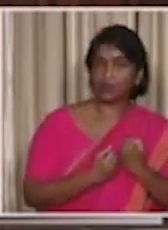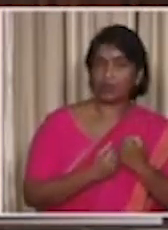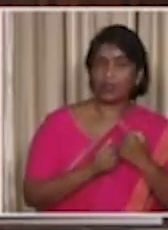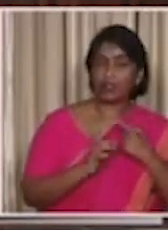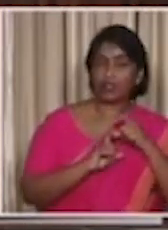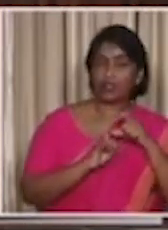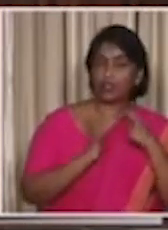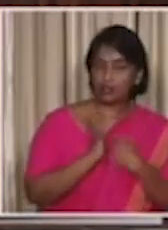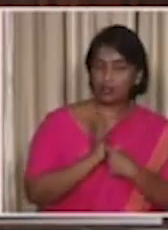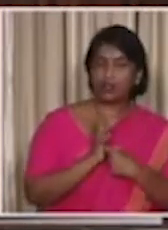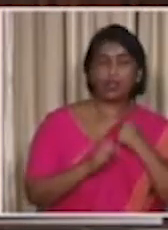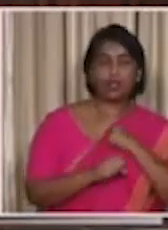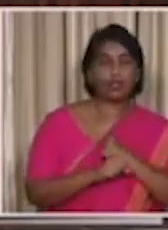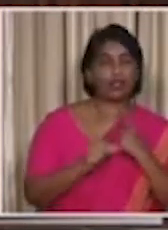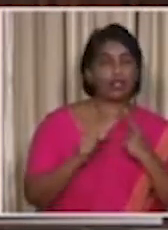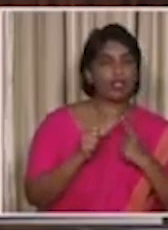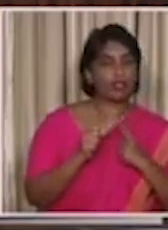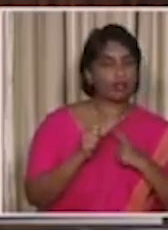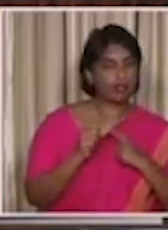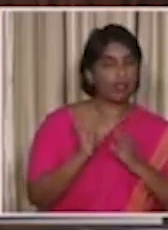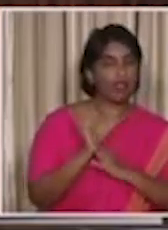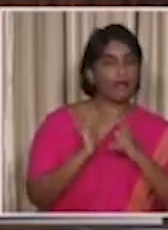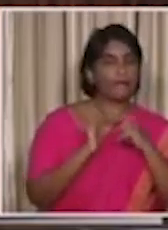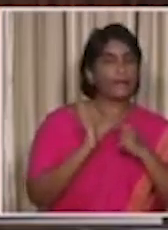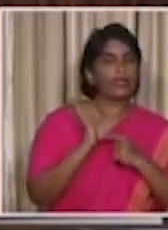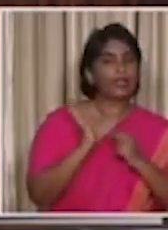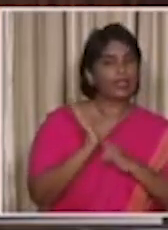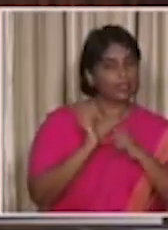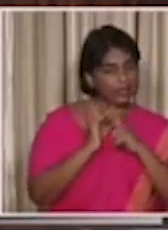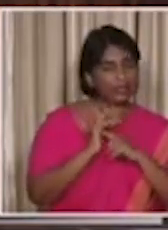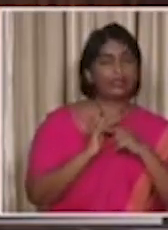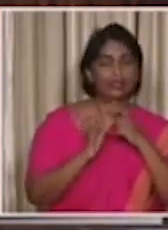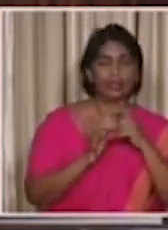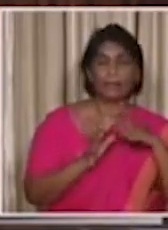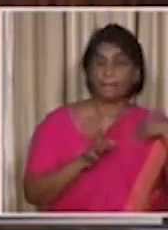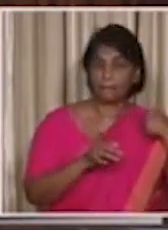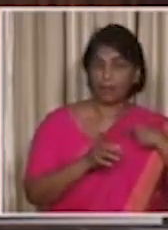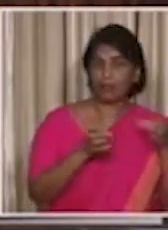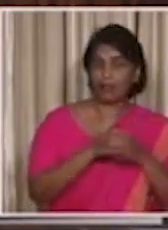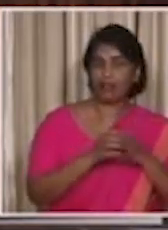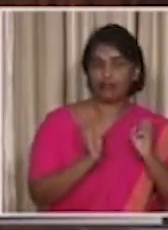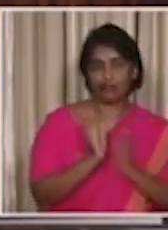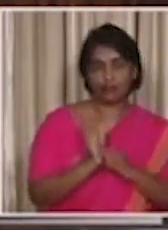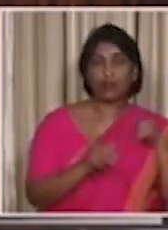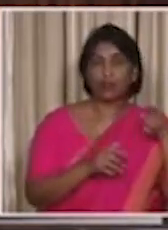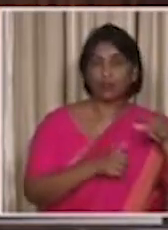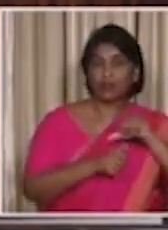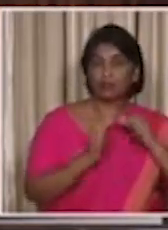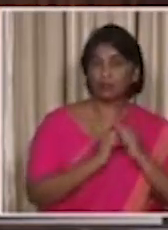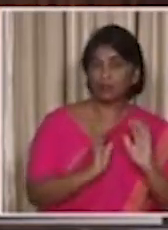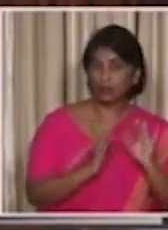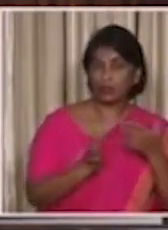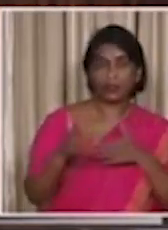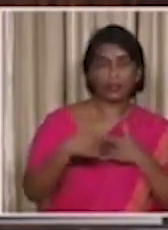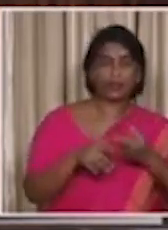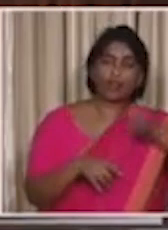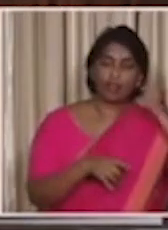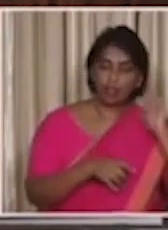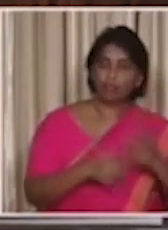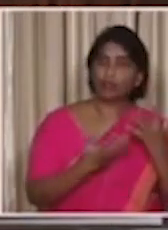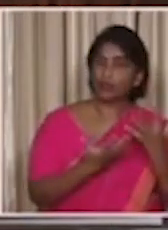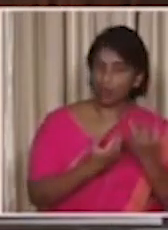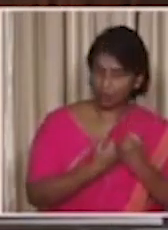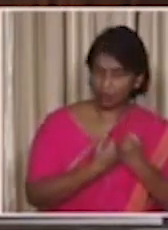ආචාර්ය ගාමිණි කොරයා මහතාගේ ප්‍රධානත්වයෙන් කමිටියක් පත් කළා. එම ආයතන පිහිටීම සඳහා කැබිනට් අනුමැතිය